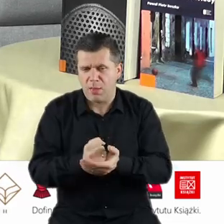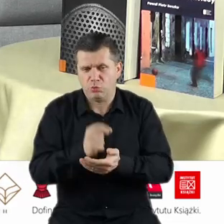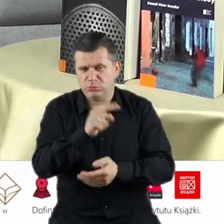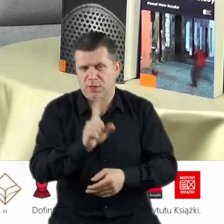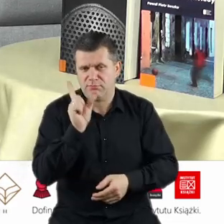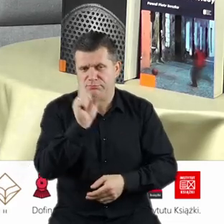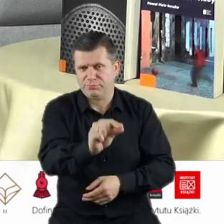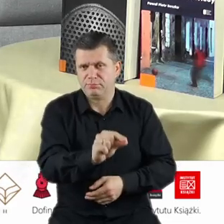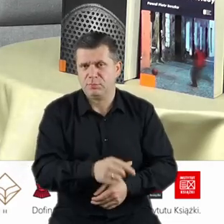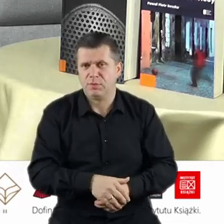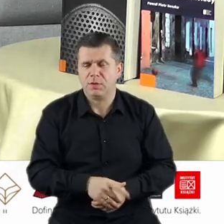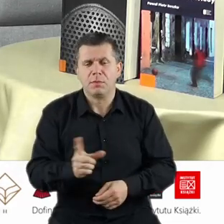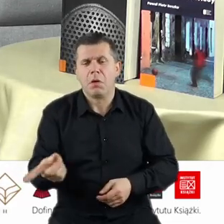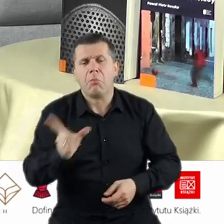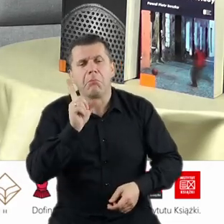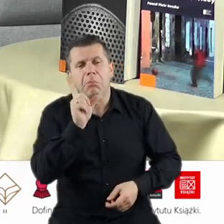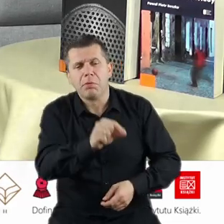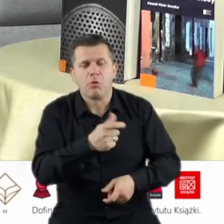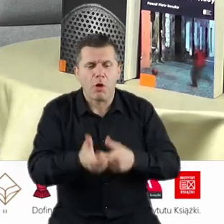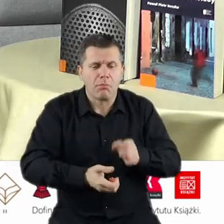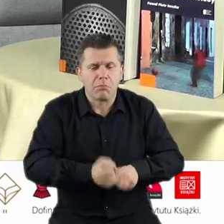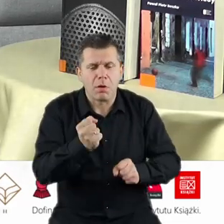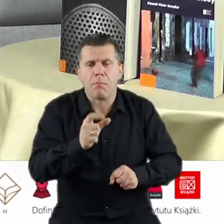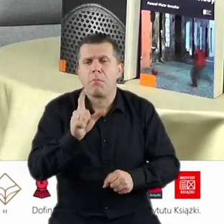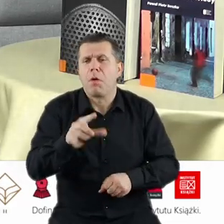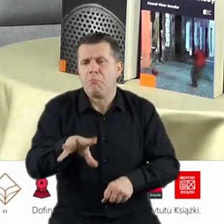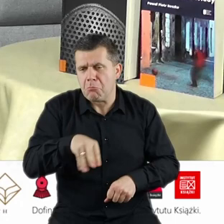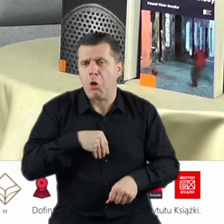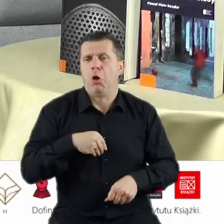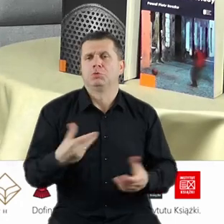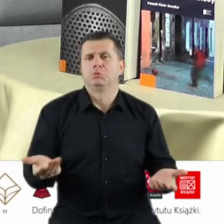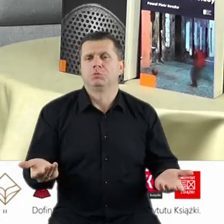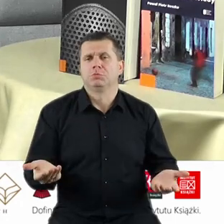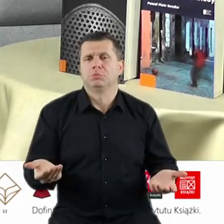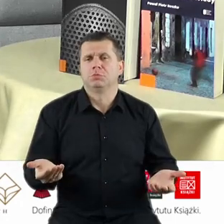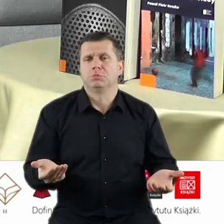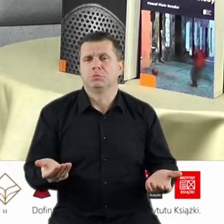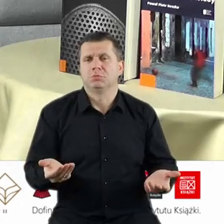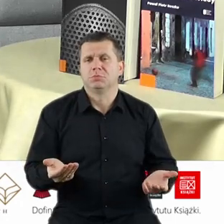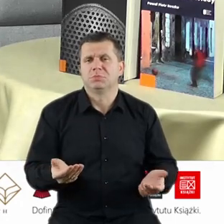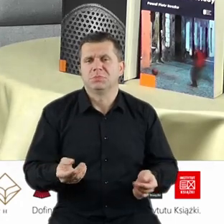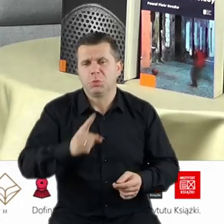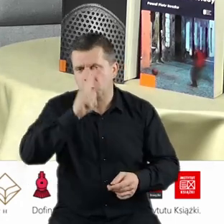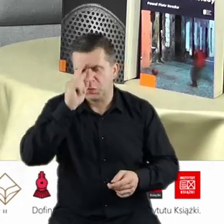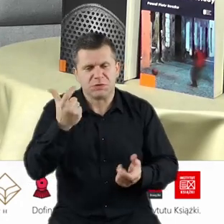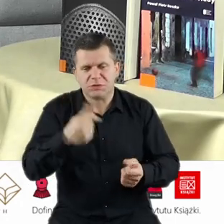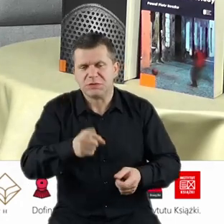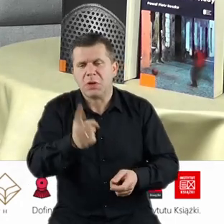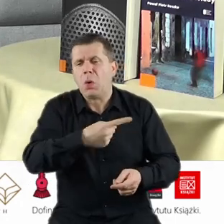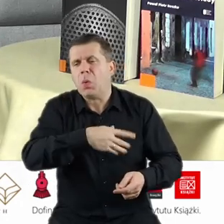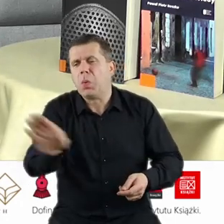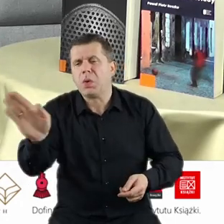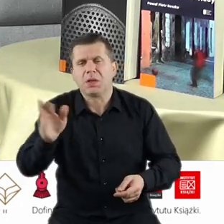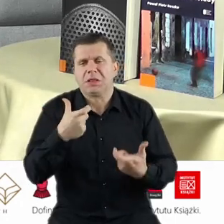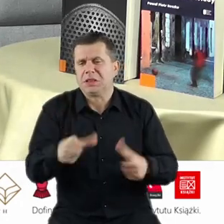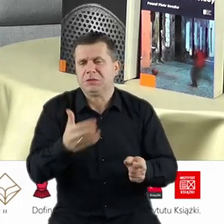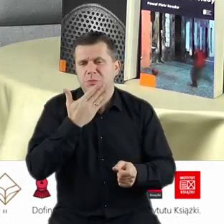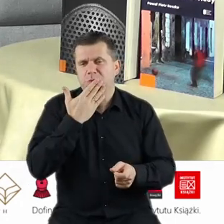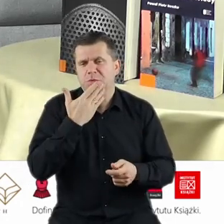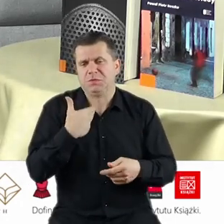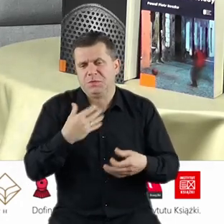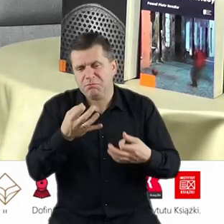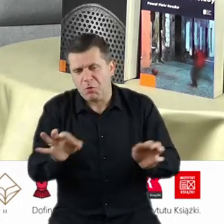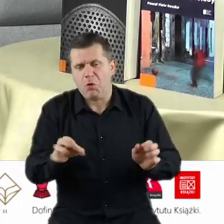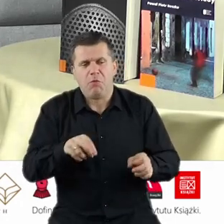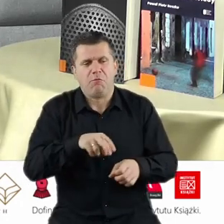nie musieli tam chodzić i chodzili tam tylko po to, bo można było. Bo było można, bo nikt nie przeganiał.